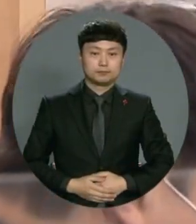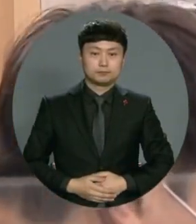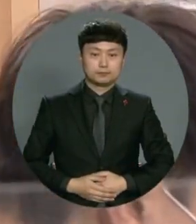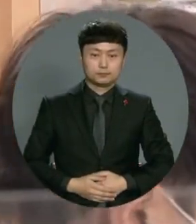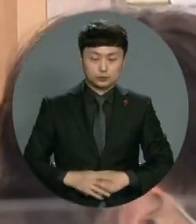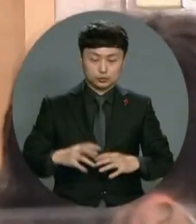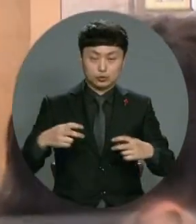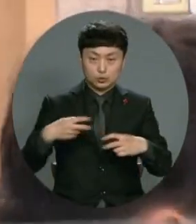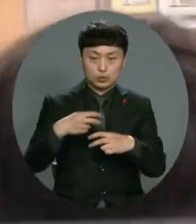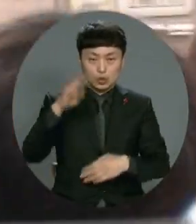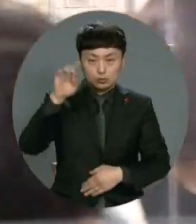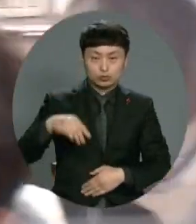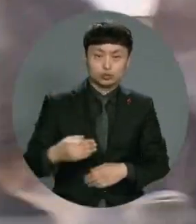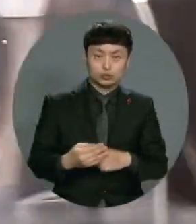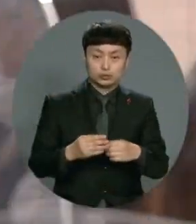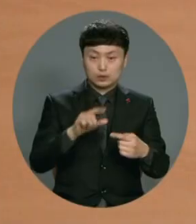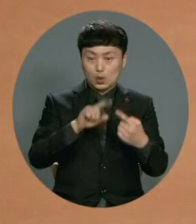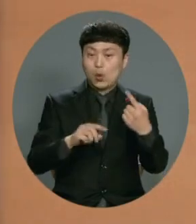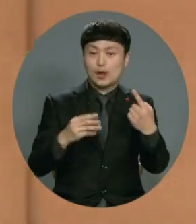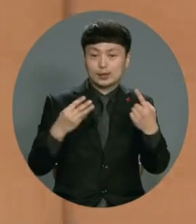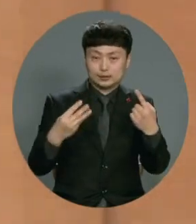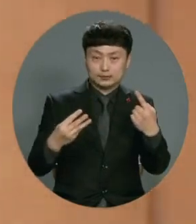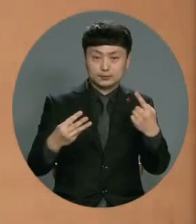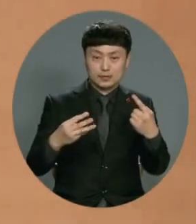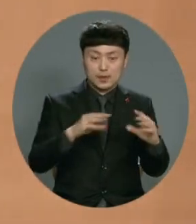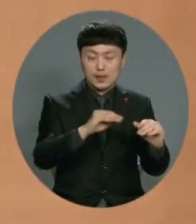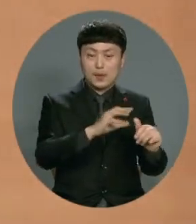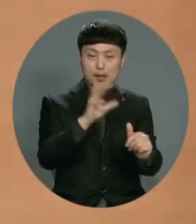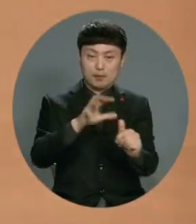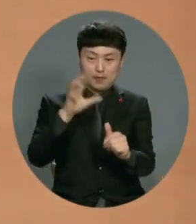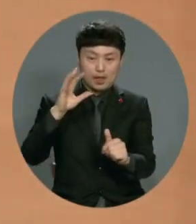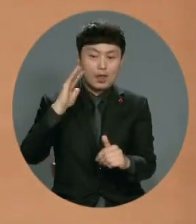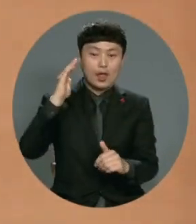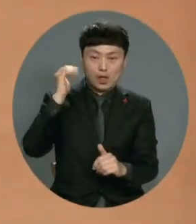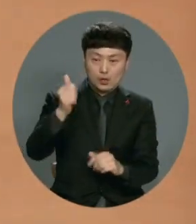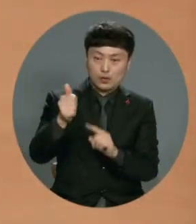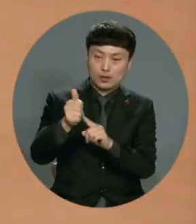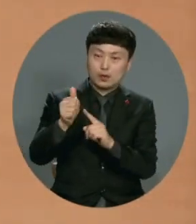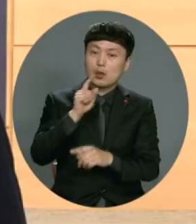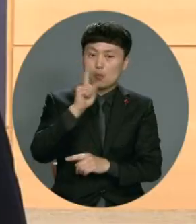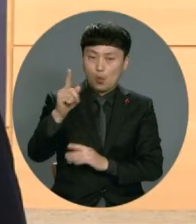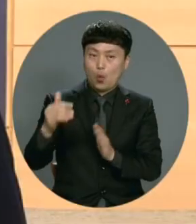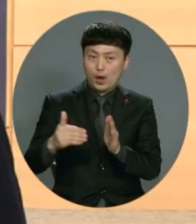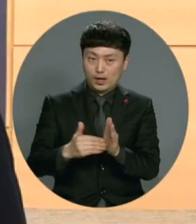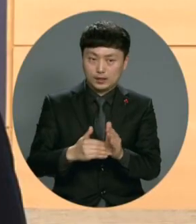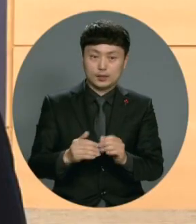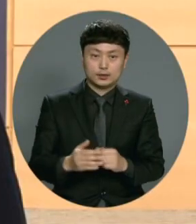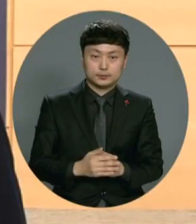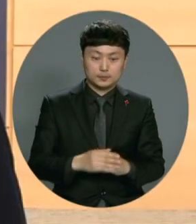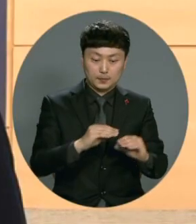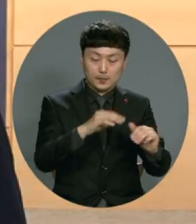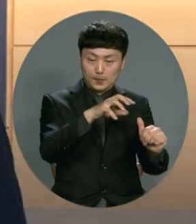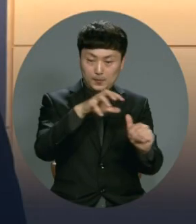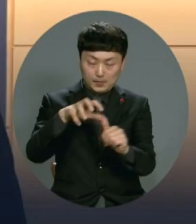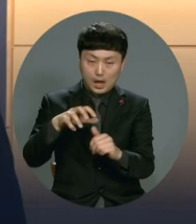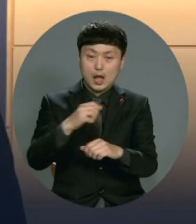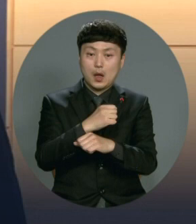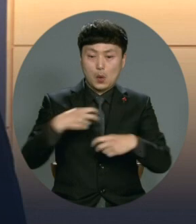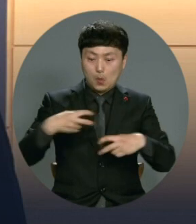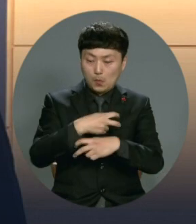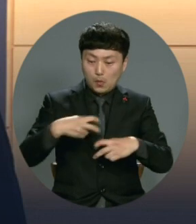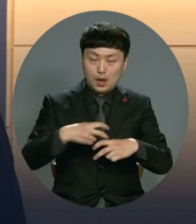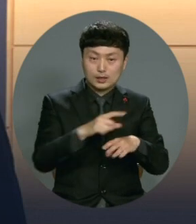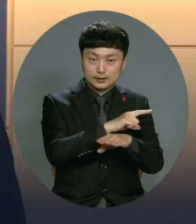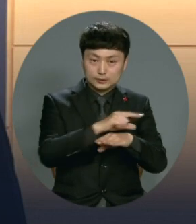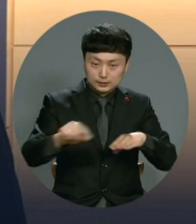국토교통부는 지난 3일 개발제한구역 규제를 풀겠다고 대통령에게 보고했습니다 그린벨트와 광역교통 등